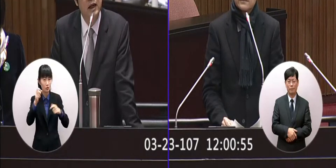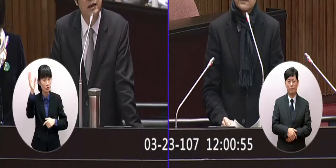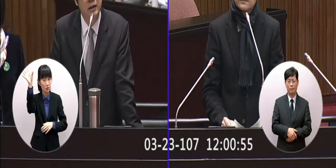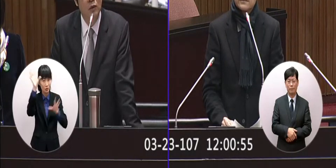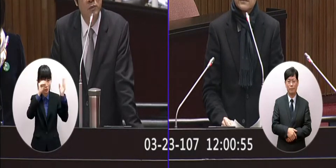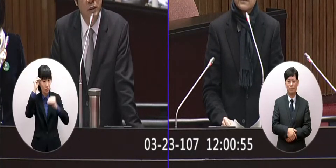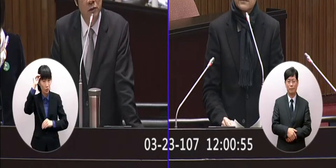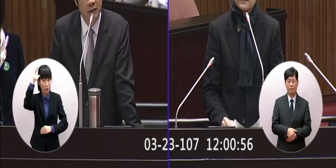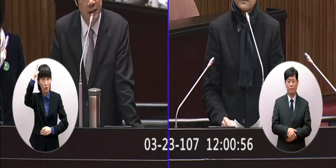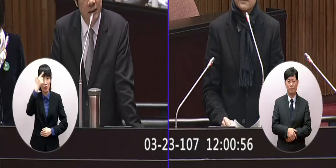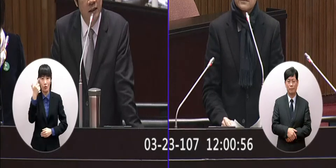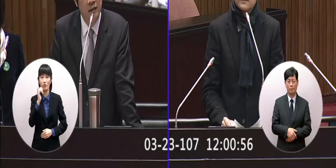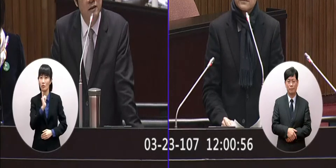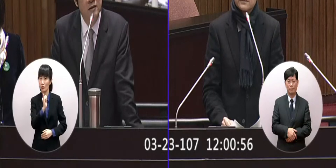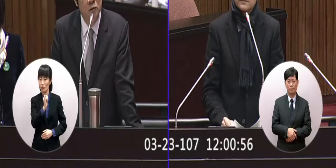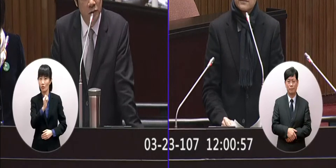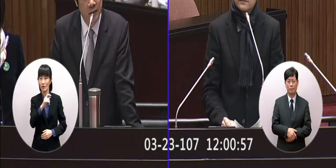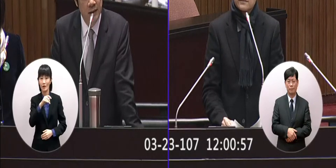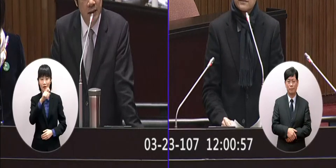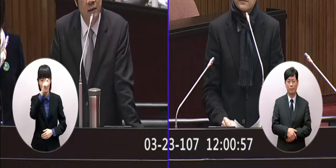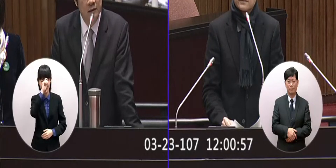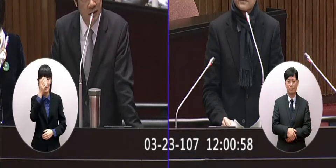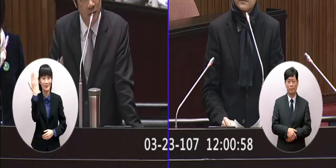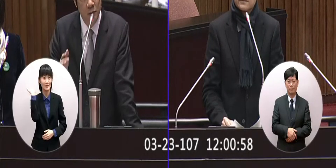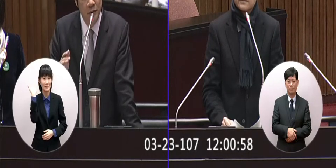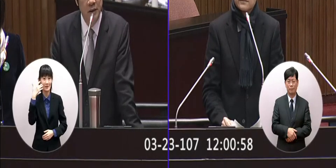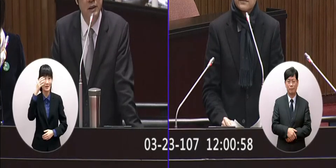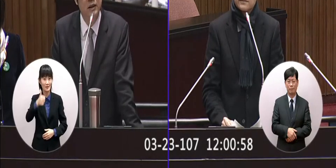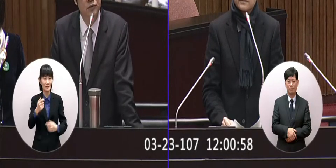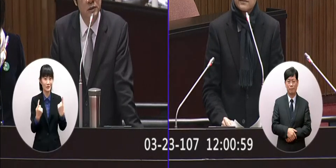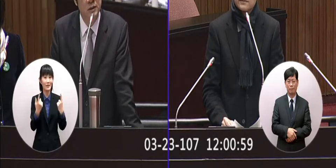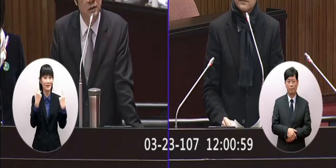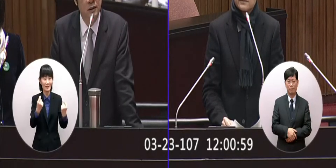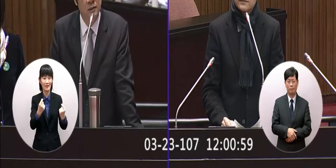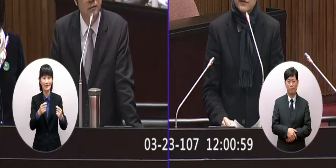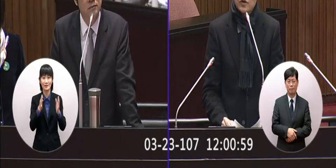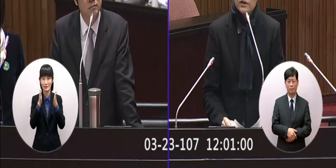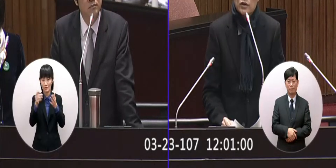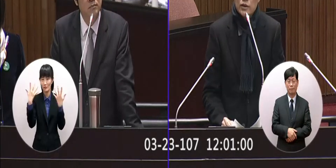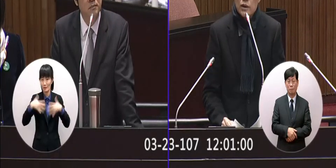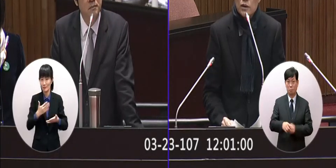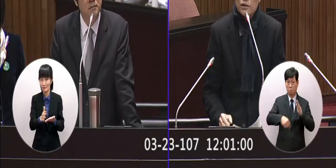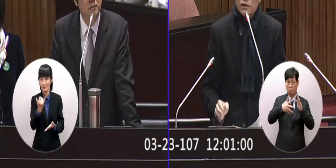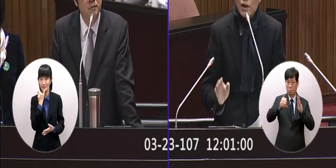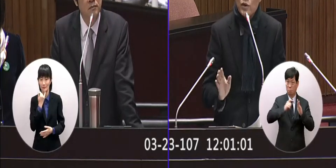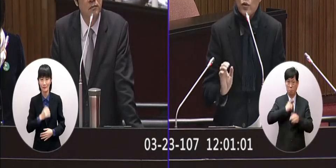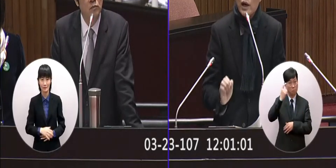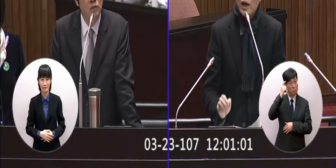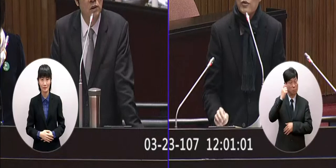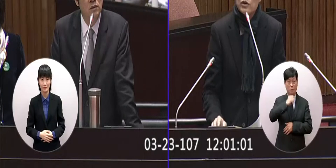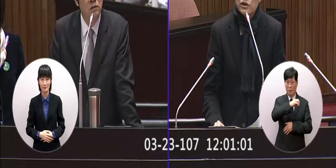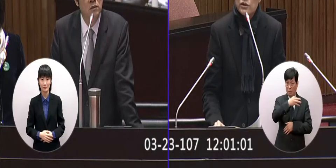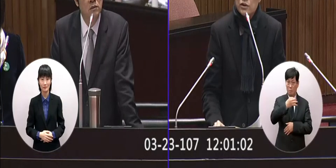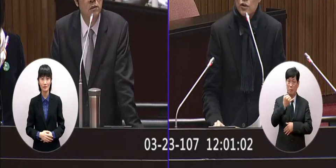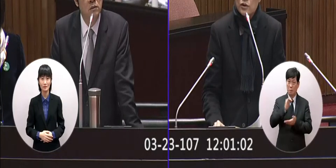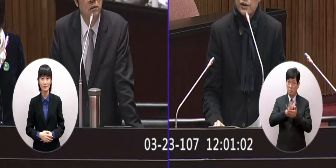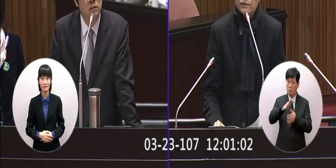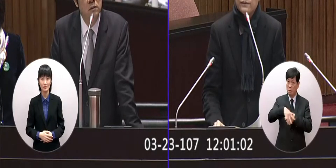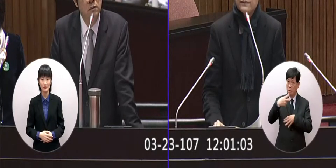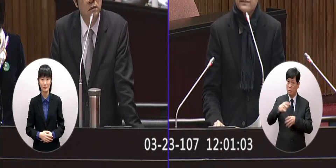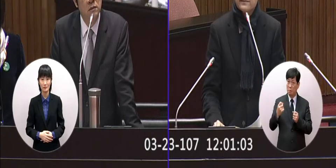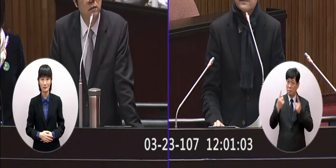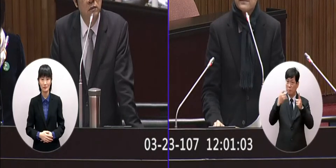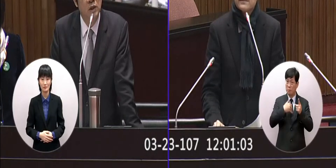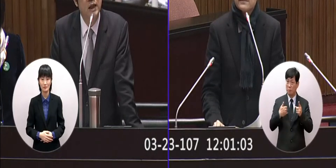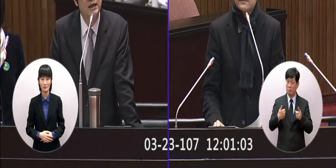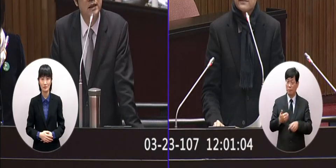可以像以往彭总裁一样。妥善因应这一波新的局势。 院长觉得台币未来还没有升值的空